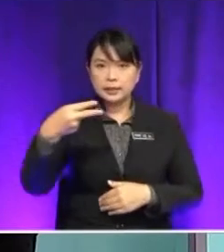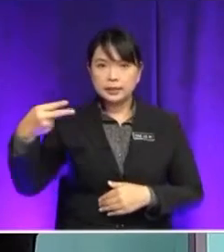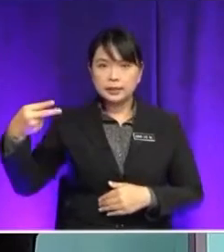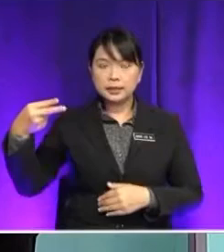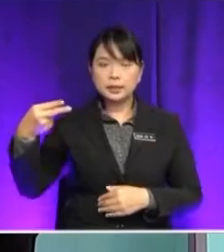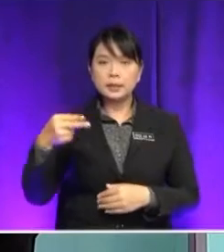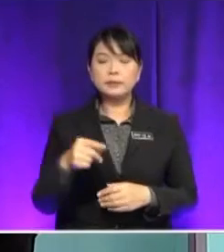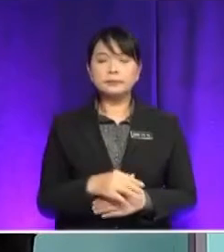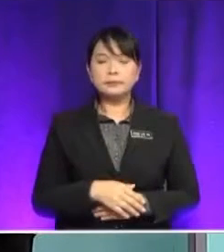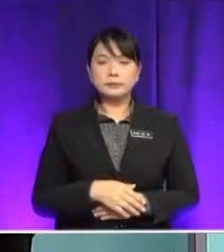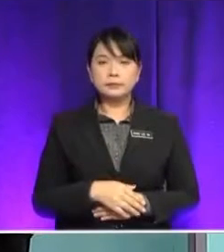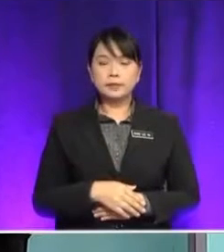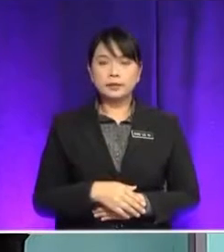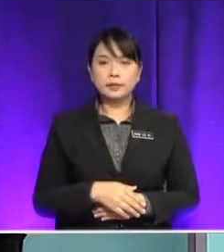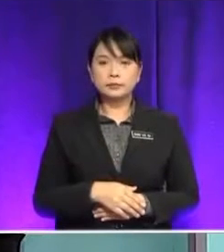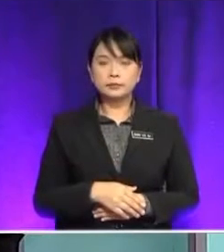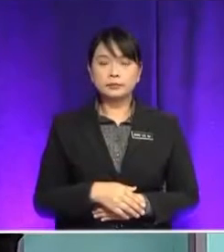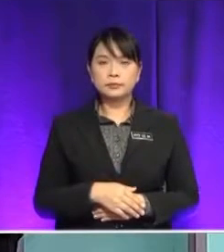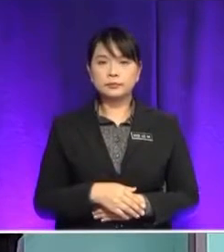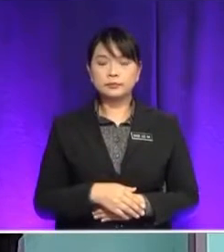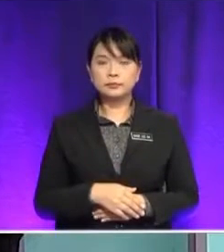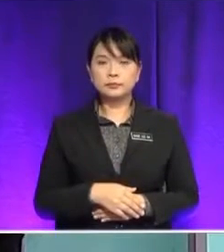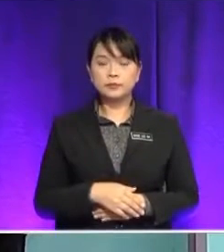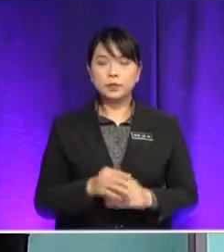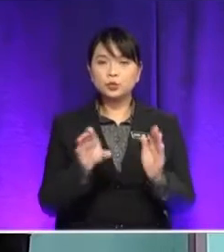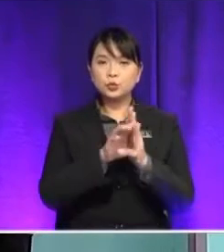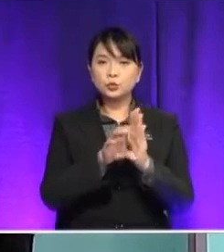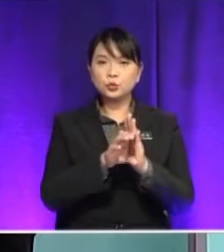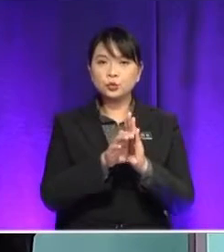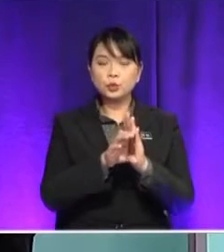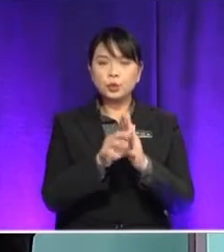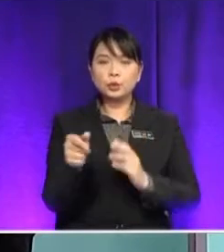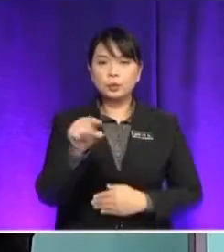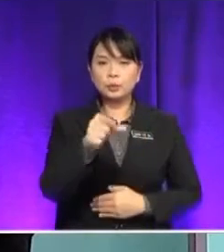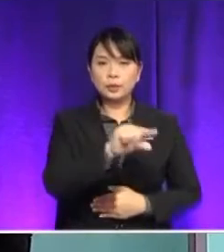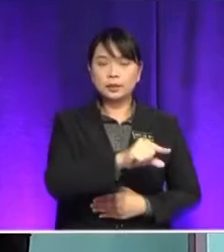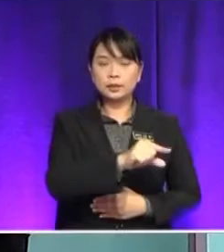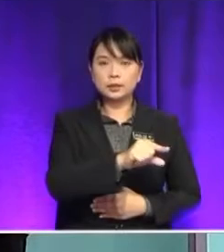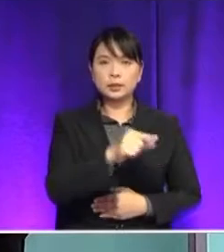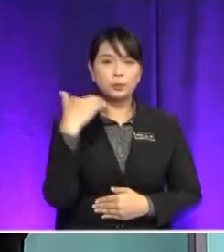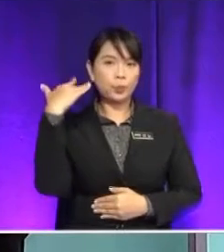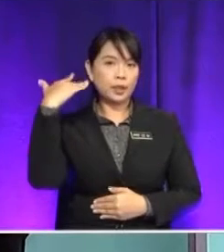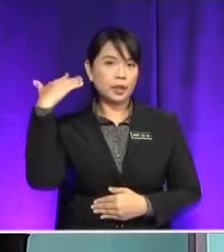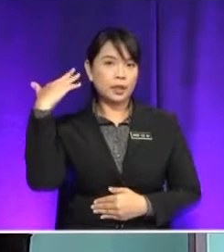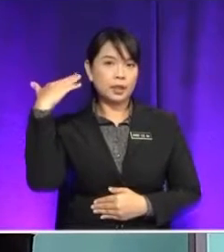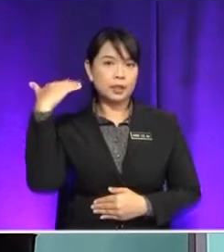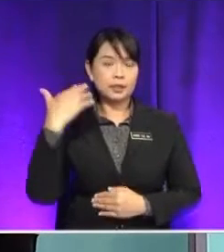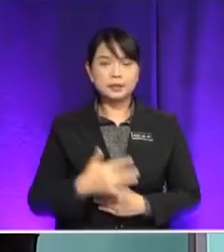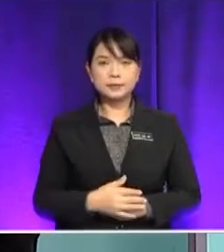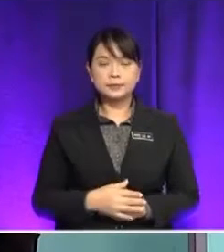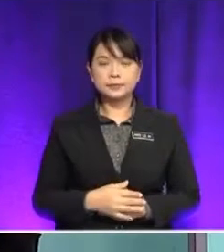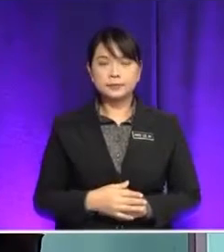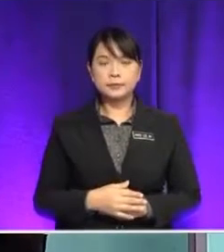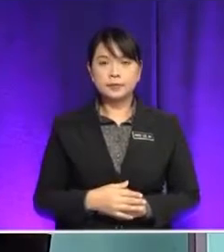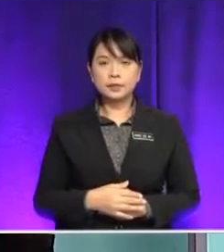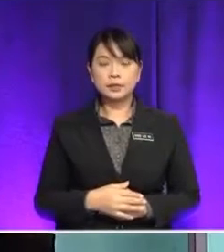dengan arah perambatan gelombang contohnya gelombang-gelombang bunyi Oke